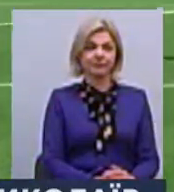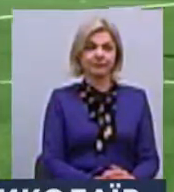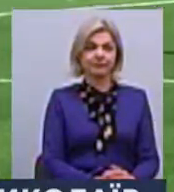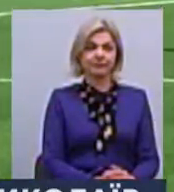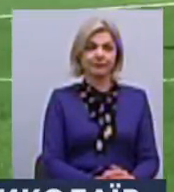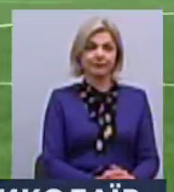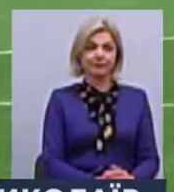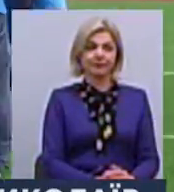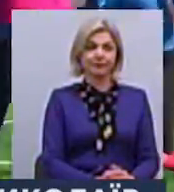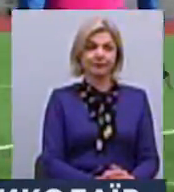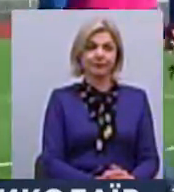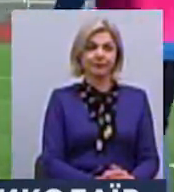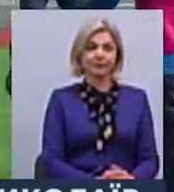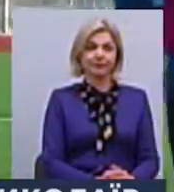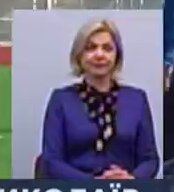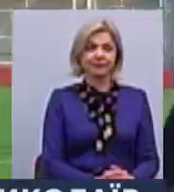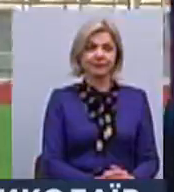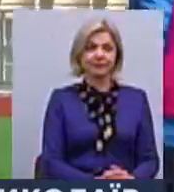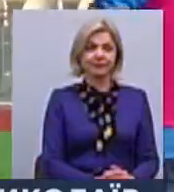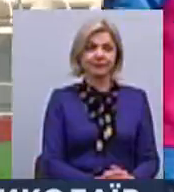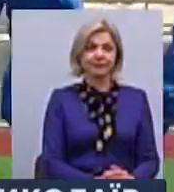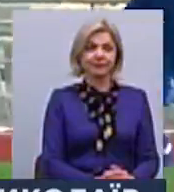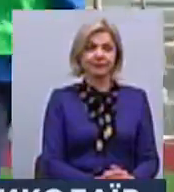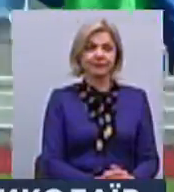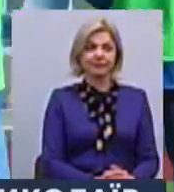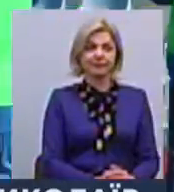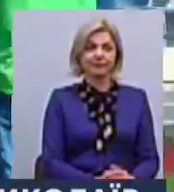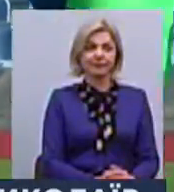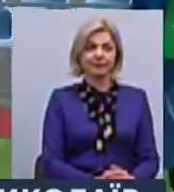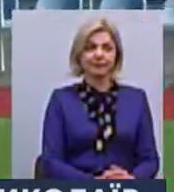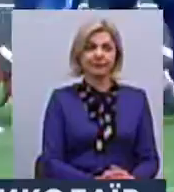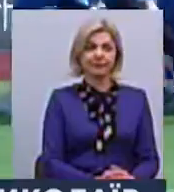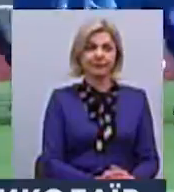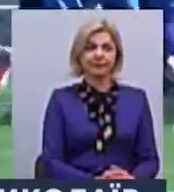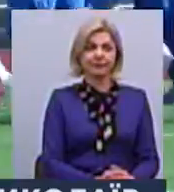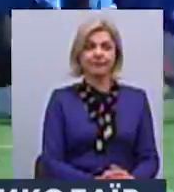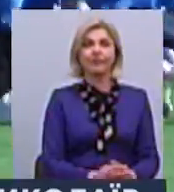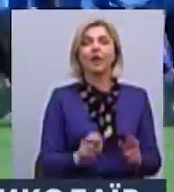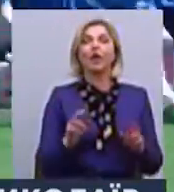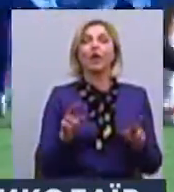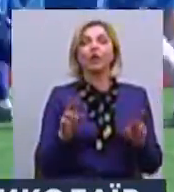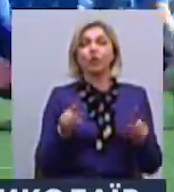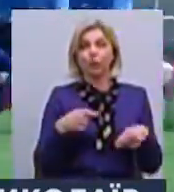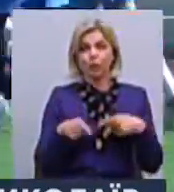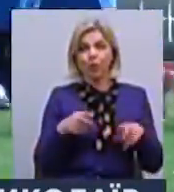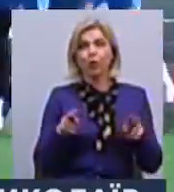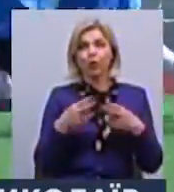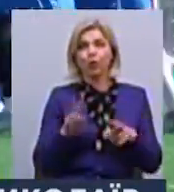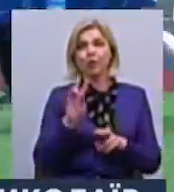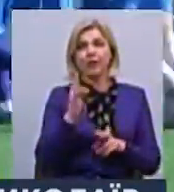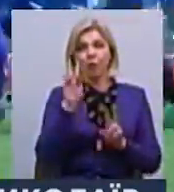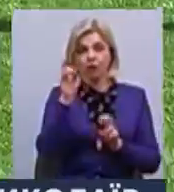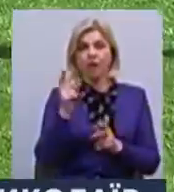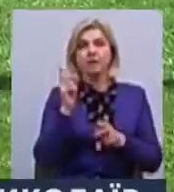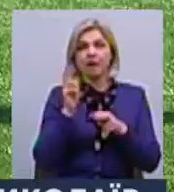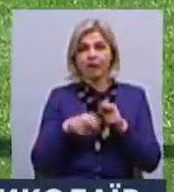Поехали! Муніципальний футбольний клуб «Миколаїв» завершив підготовку